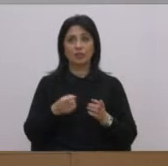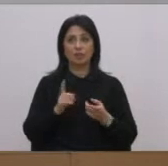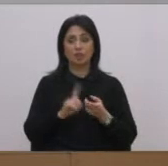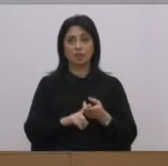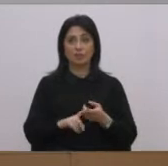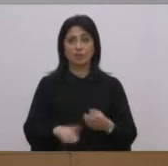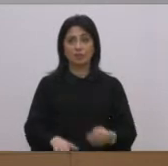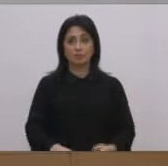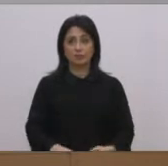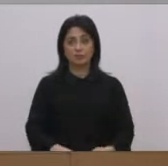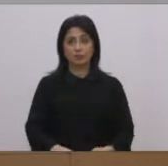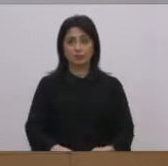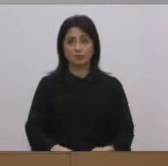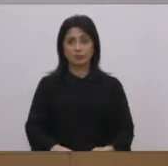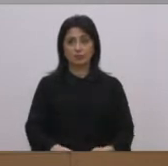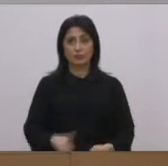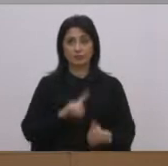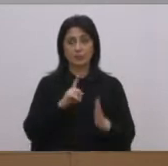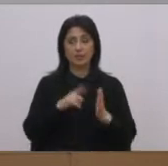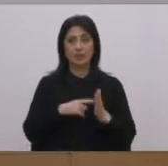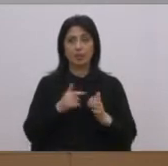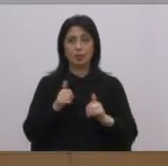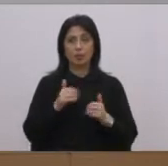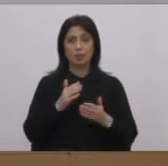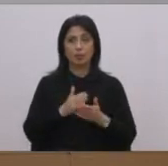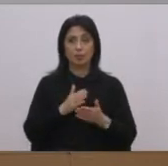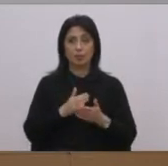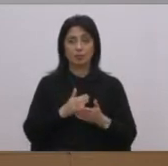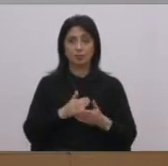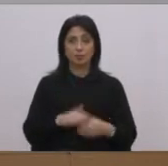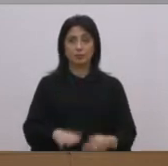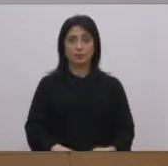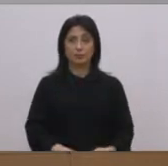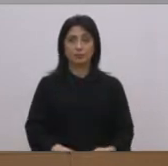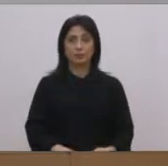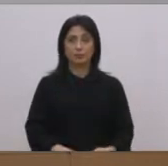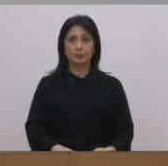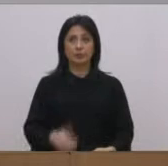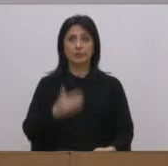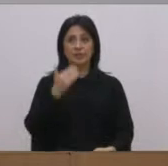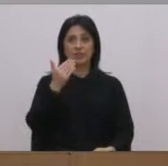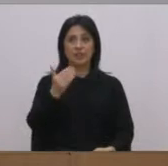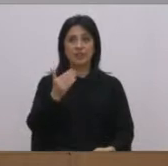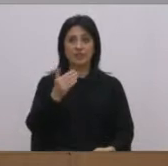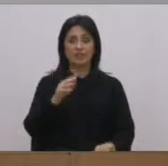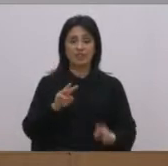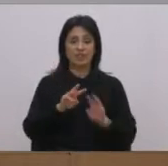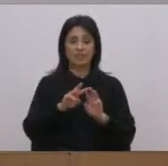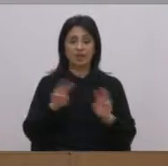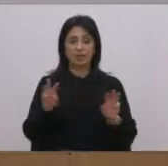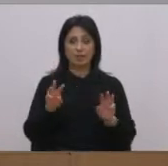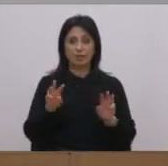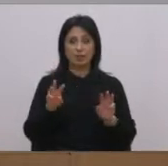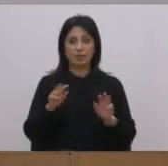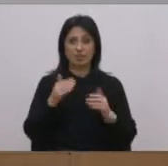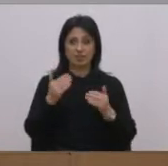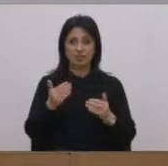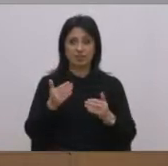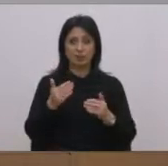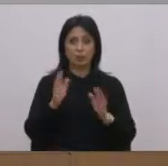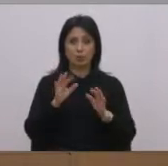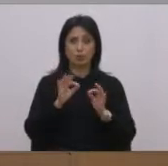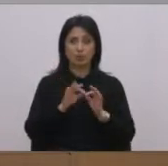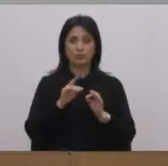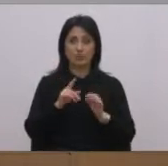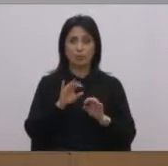შეეხება ისეთ საკითხს, როგორიც არის თქვენი სამინისტროსთვის, ანუ უბრალოდ